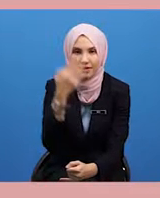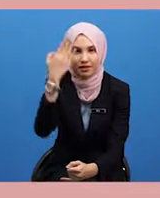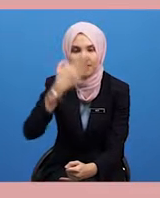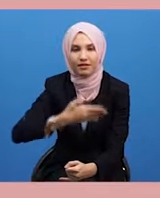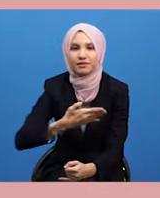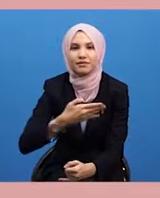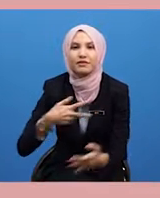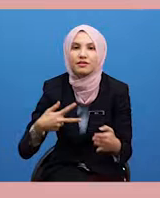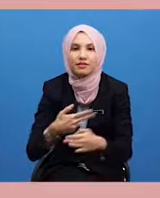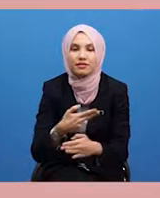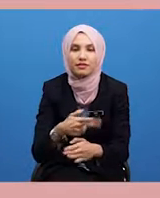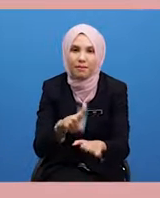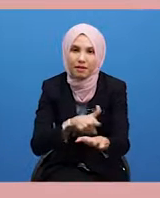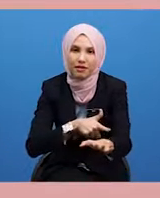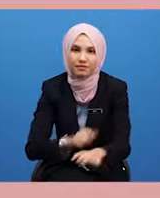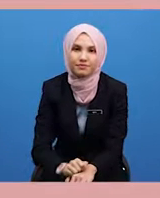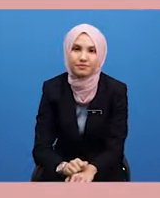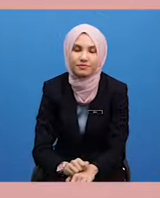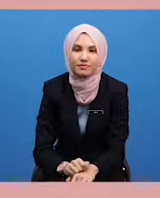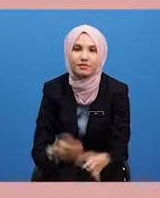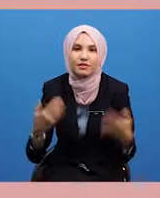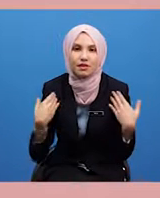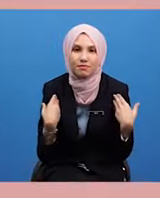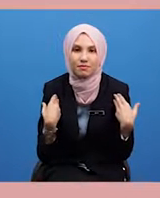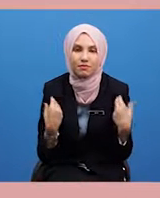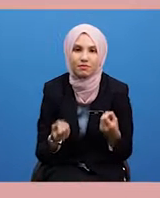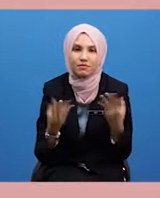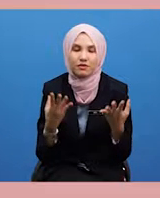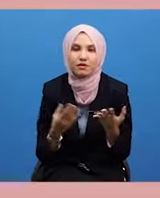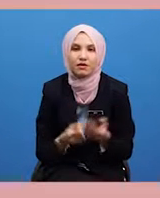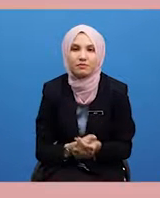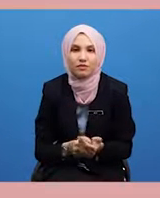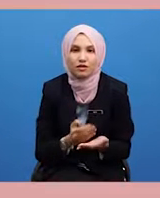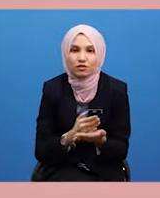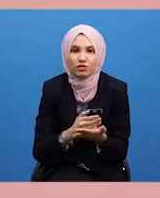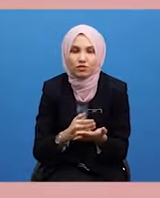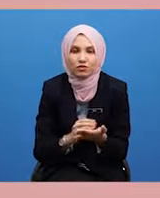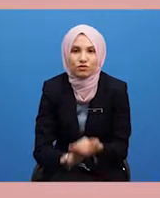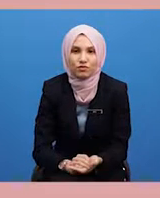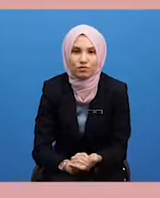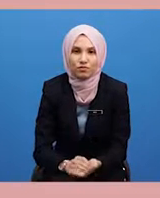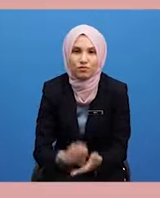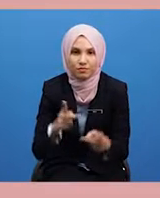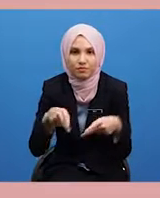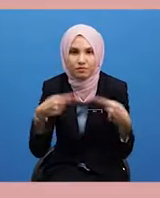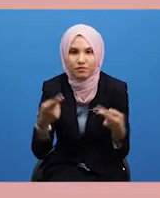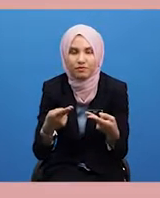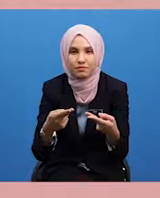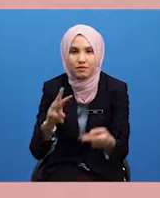dan keratan memanjangnya. Terdapat beberapa struktur umum pada biji benih jenis